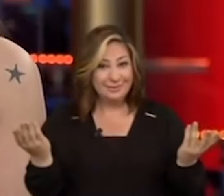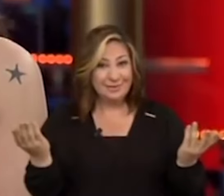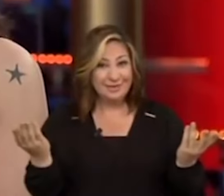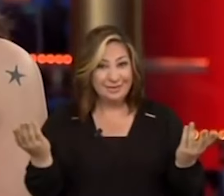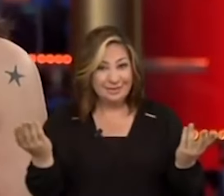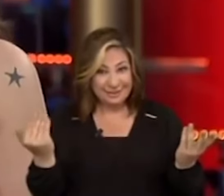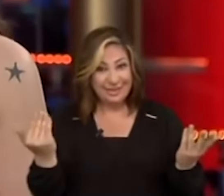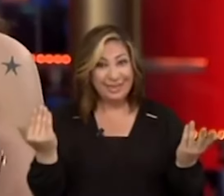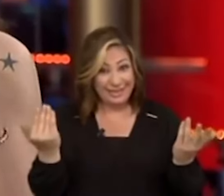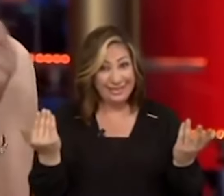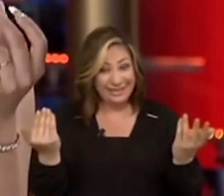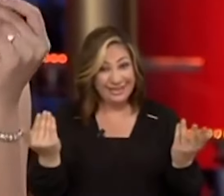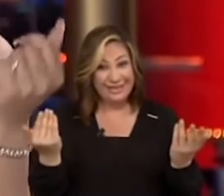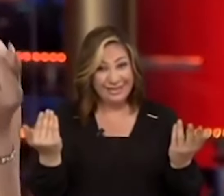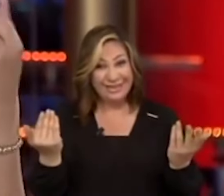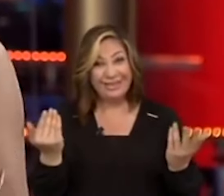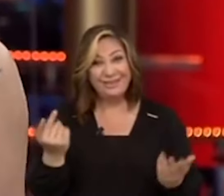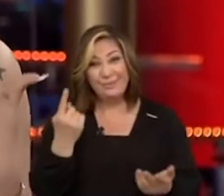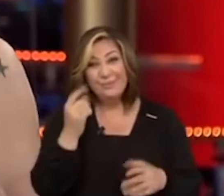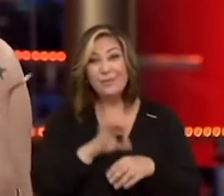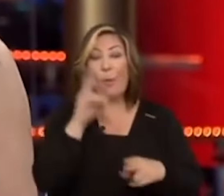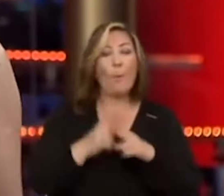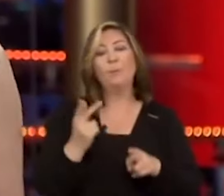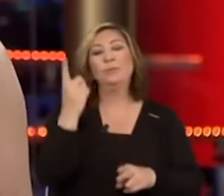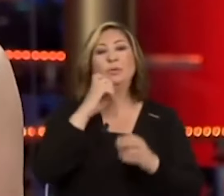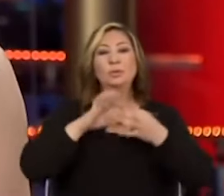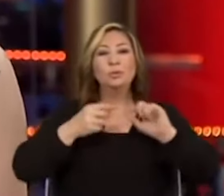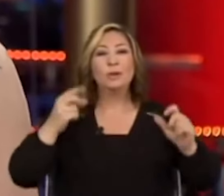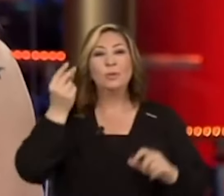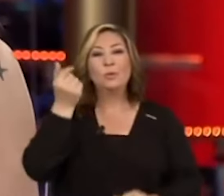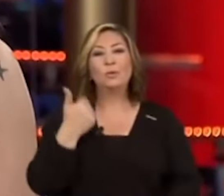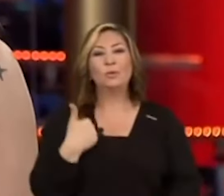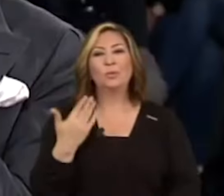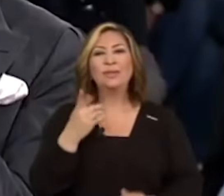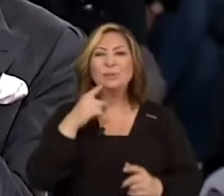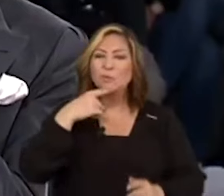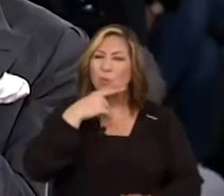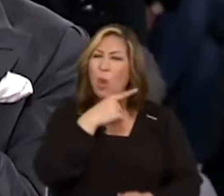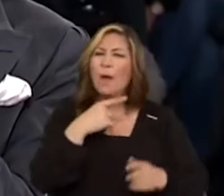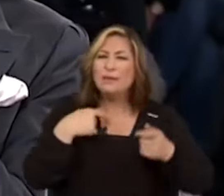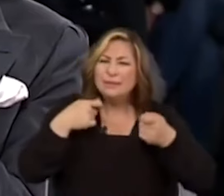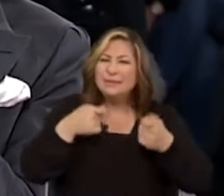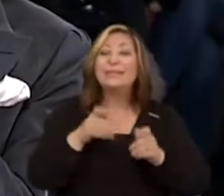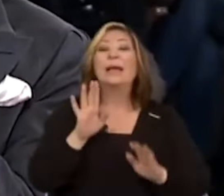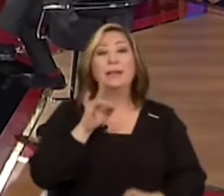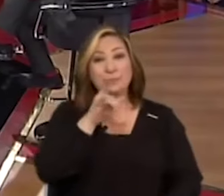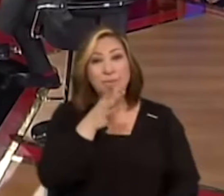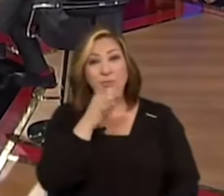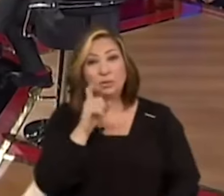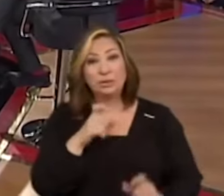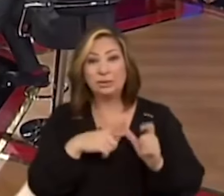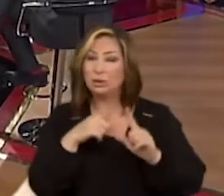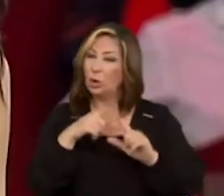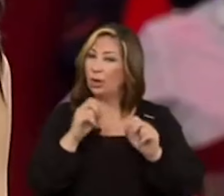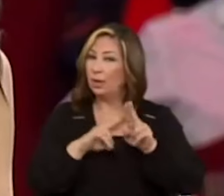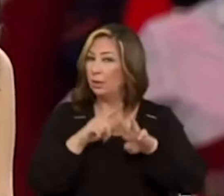Stalker. Geliyor demek. Durun bir dakika. Ay, cümleyi unuttum sizi, ama şaka sizi gibi. Sizi zorlamak ya. Niyetinde değil. Biraz. Siz biliyor musunuz efendim stalker'ı?